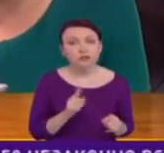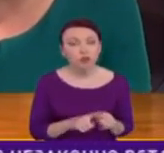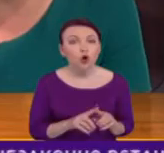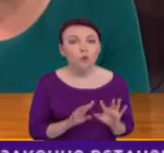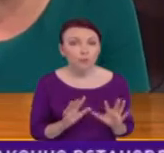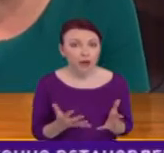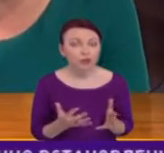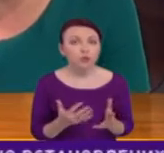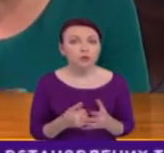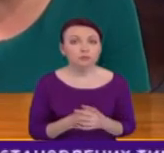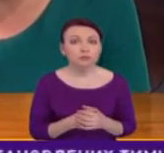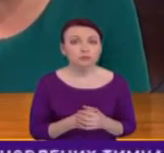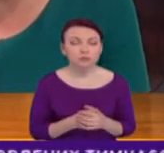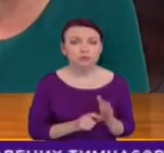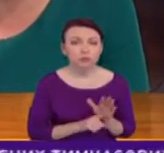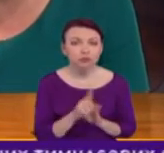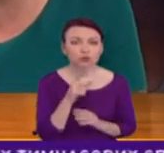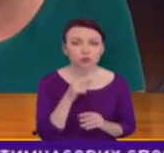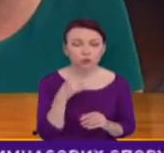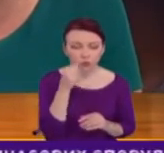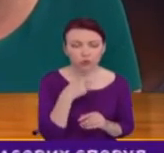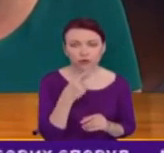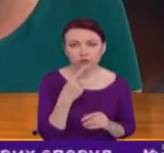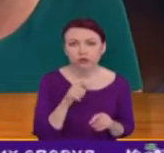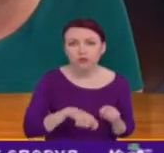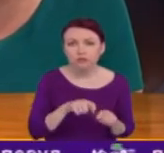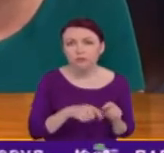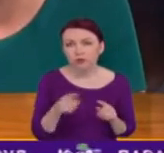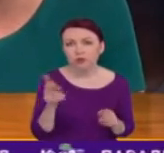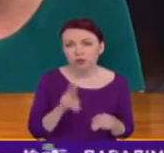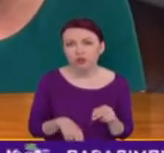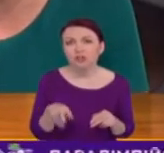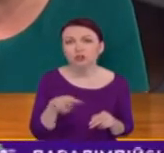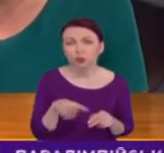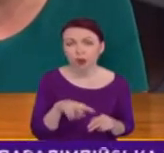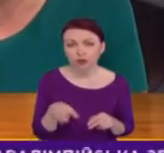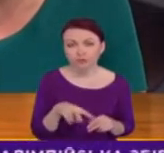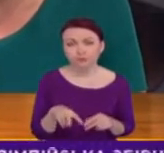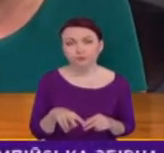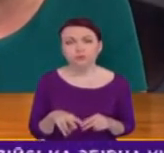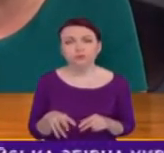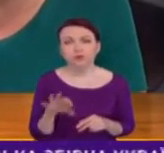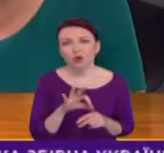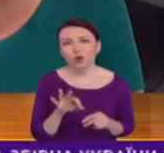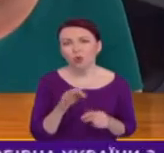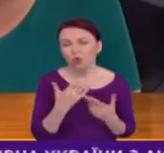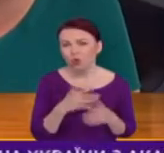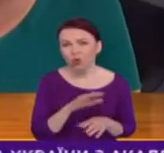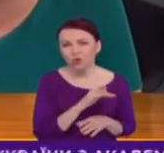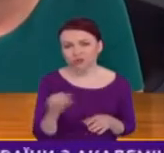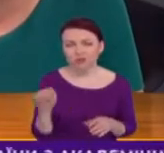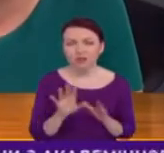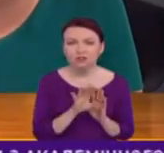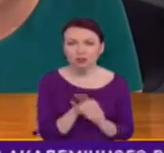ну, зазвичай говорили на початку року, що завершується тестовий період у нас в листопаді з приводу запуску